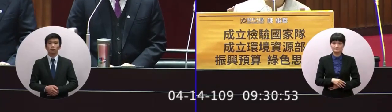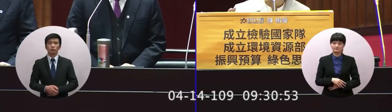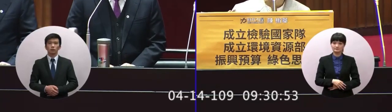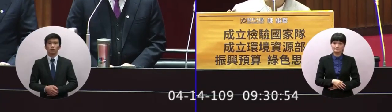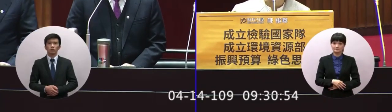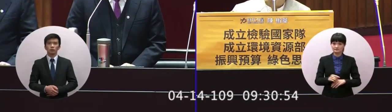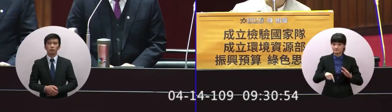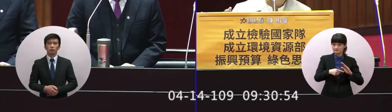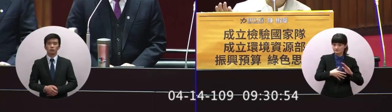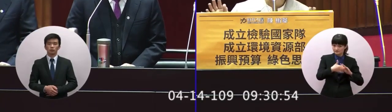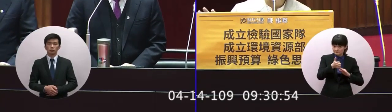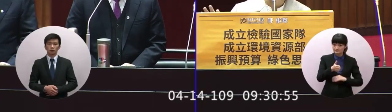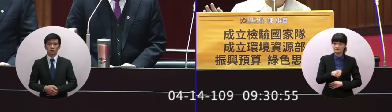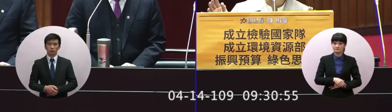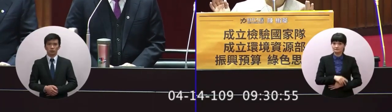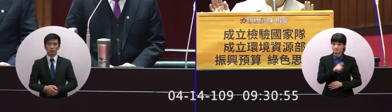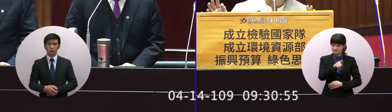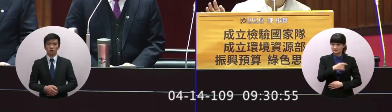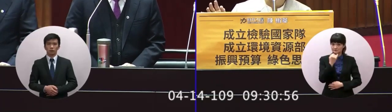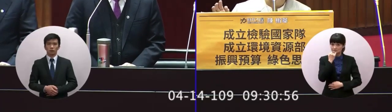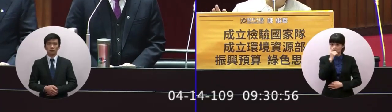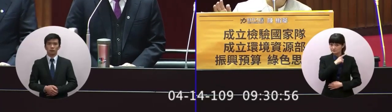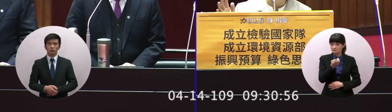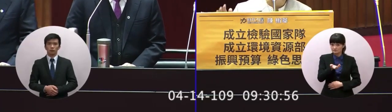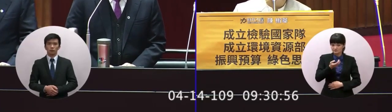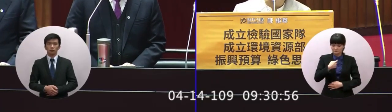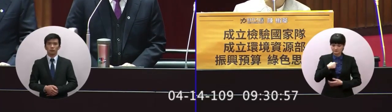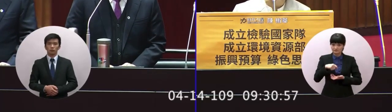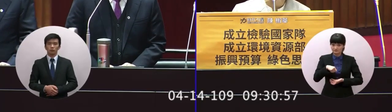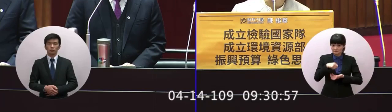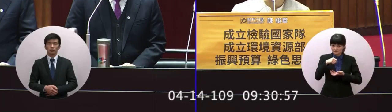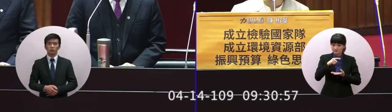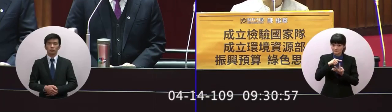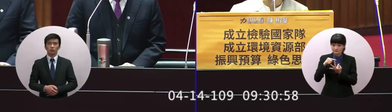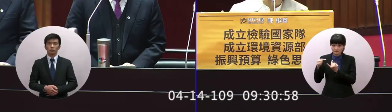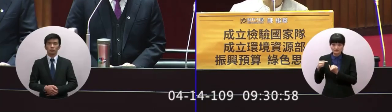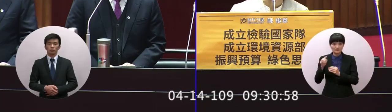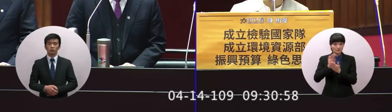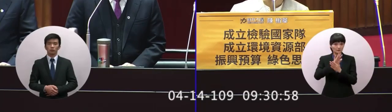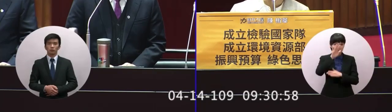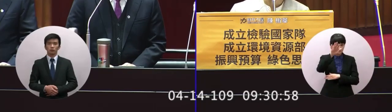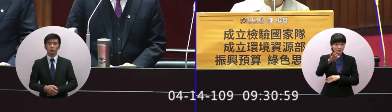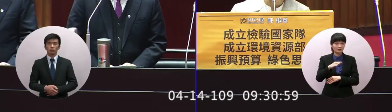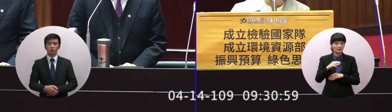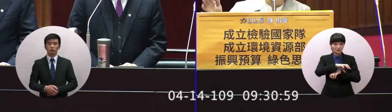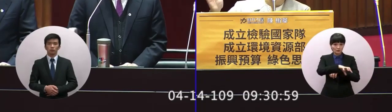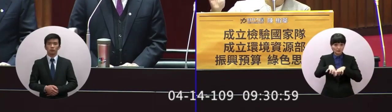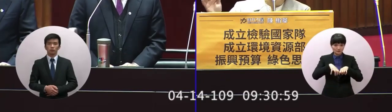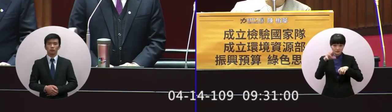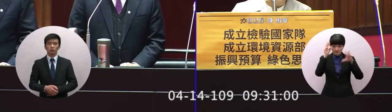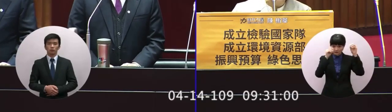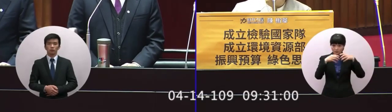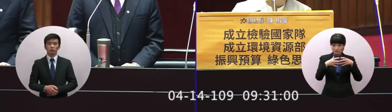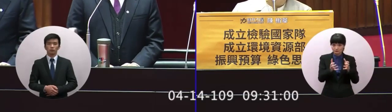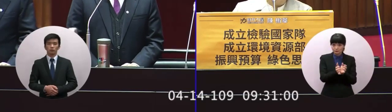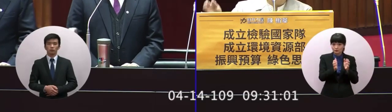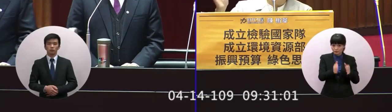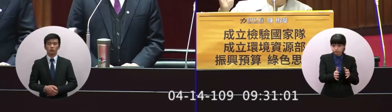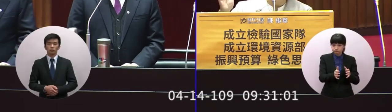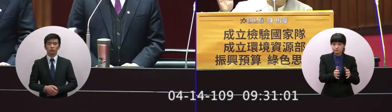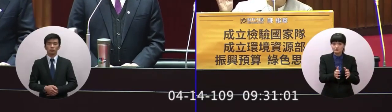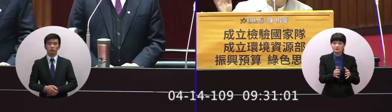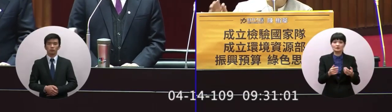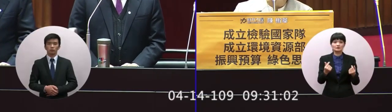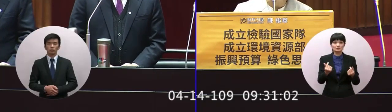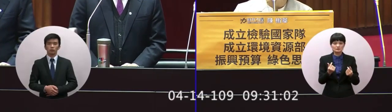我刚刚提到的未来可能要划入环境资源部这个部门，那如果这些巡守